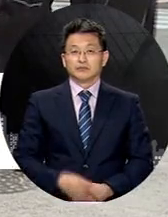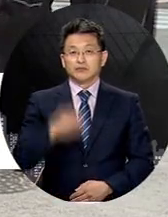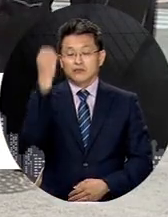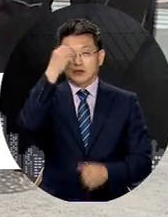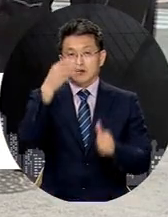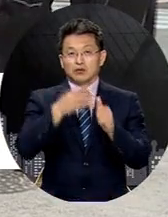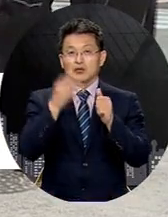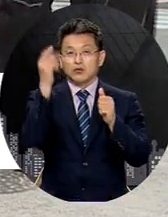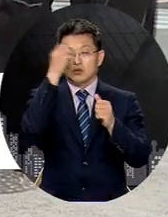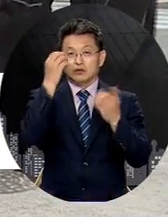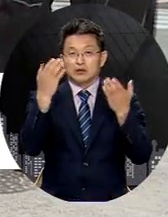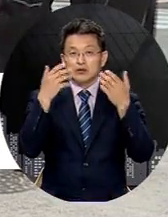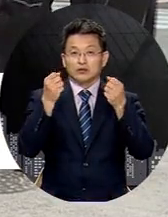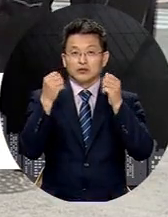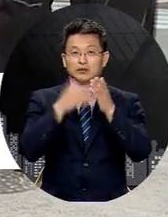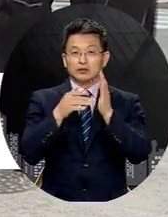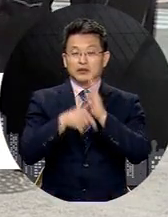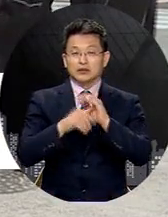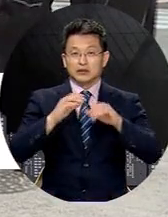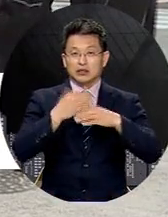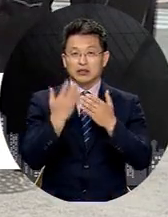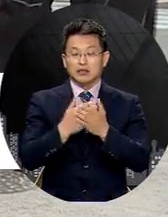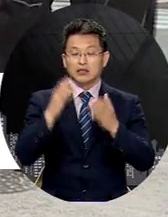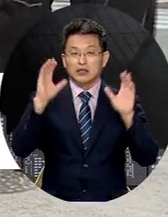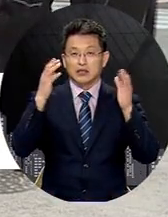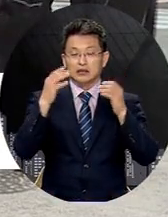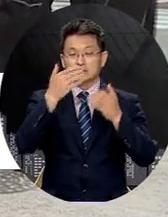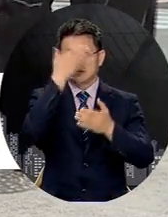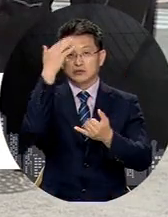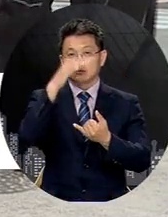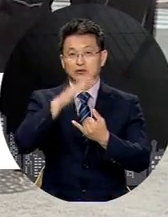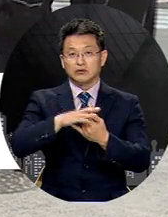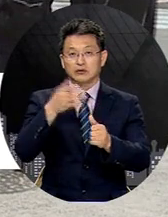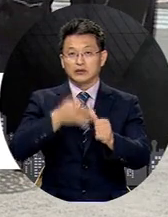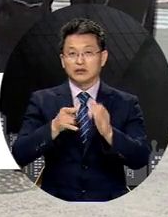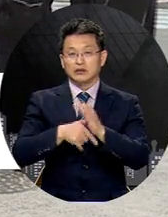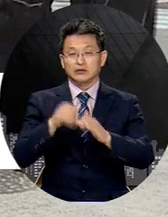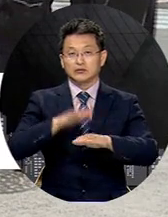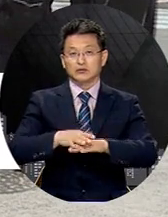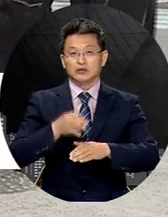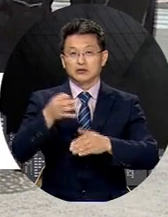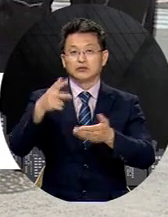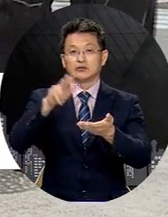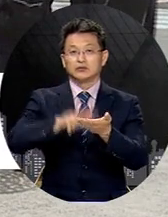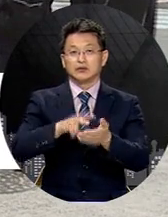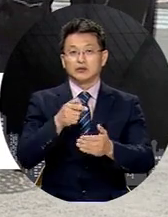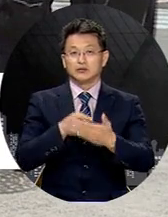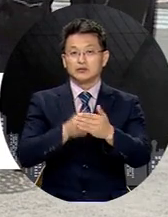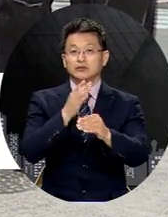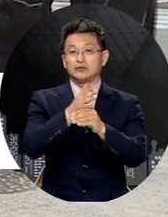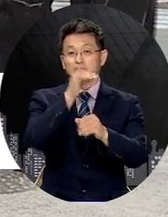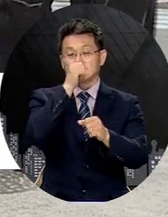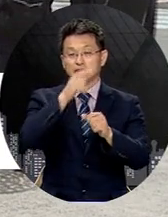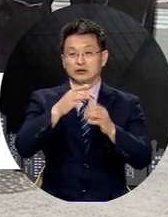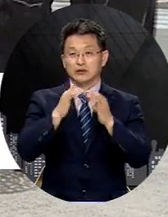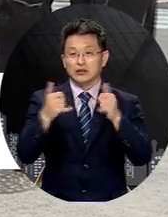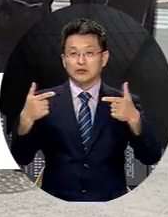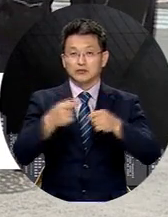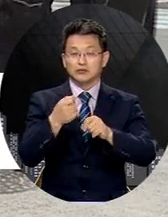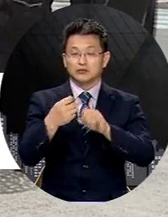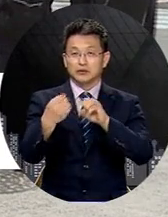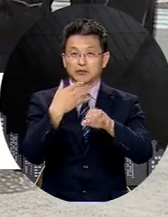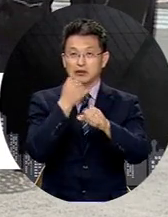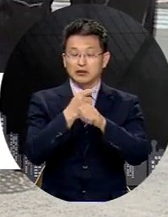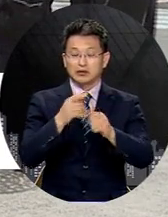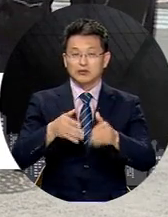고성군이 고등학교를 졸업할 때까지 모든 아동과 청소년들에게 수당을 지급하는 조례를 추진하고 있습니다. 인구 감소에